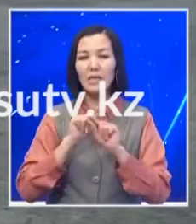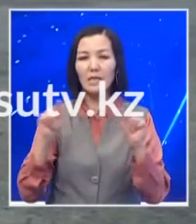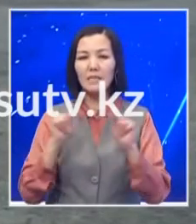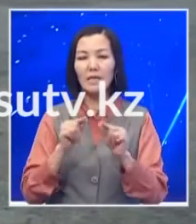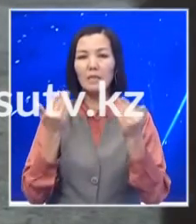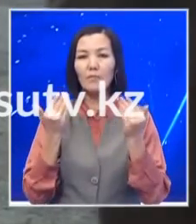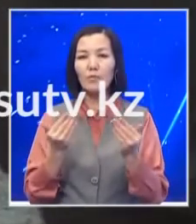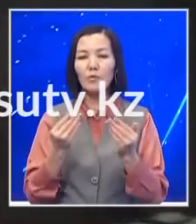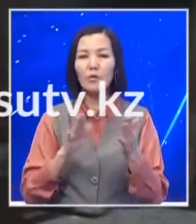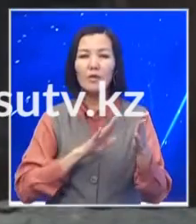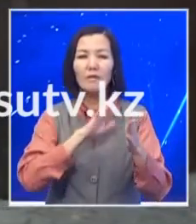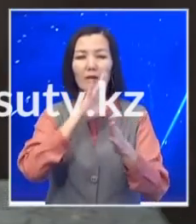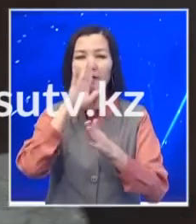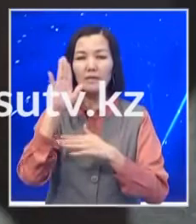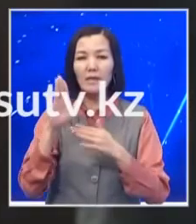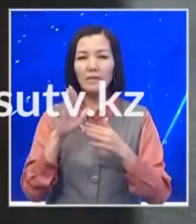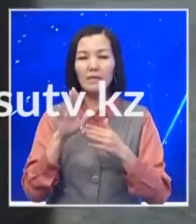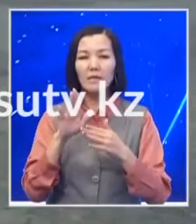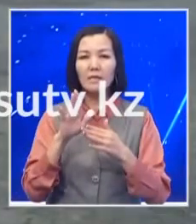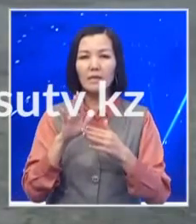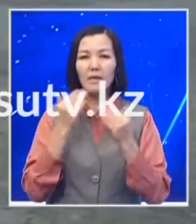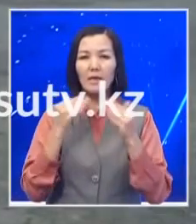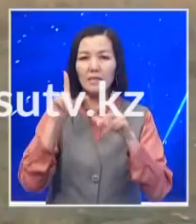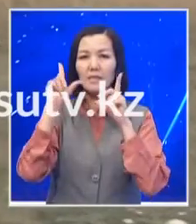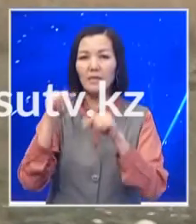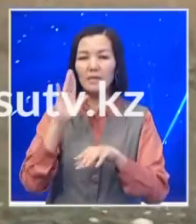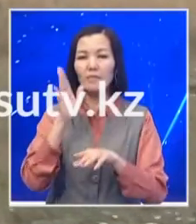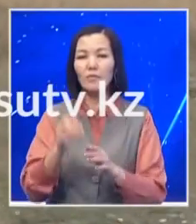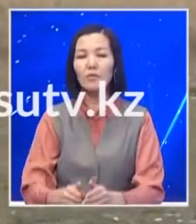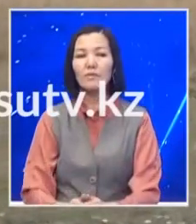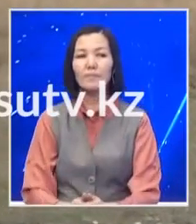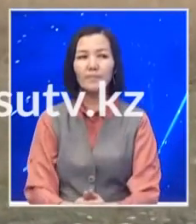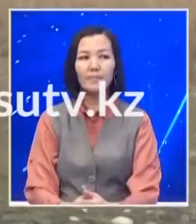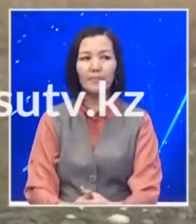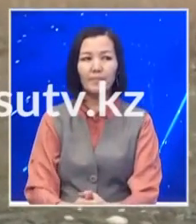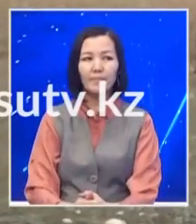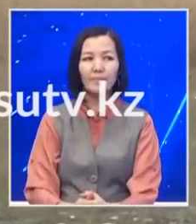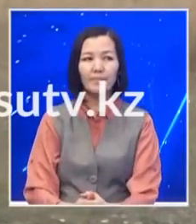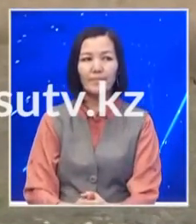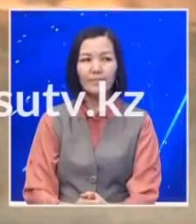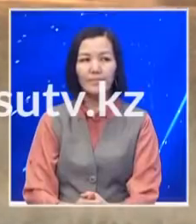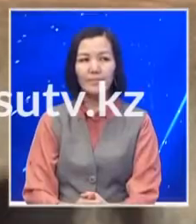міне осы таң сәріден Алла қаласа жолға шығып отыр.